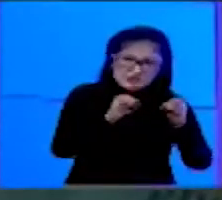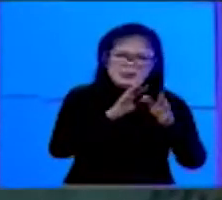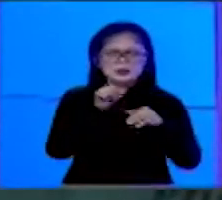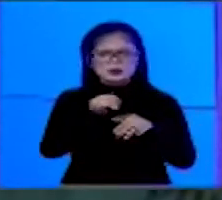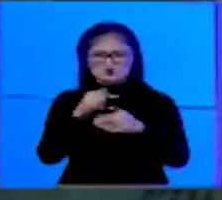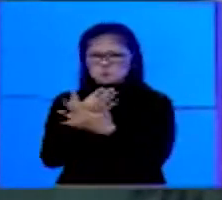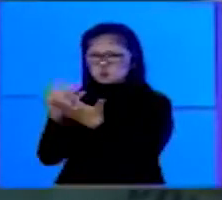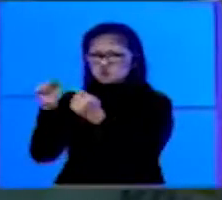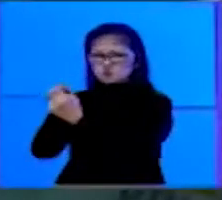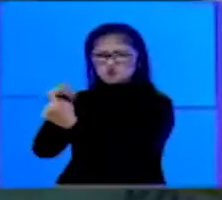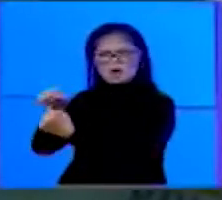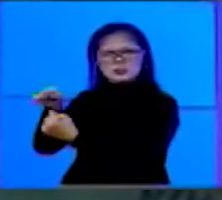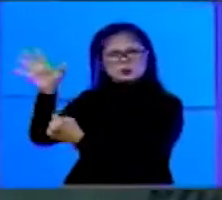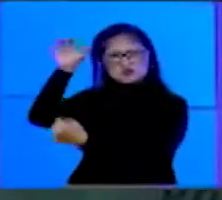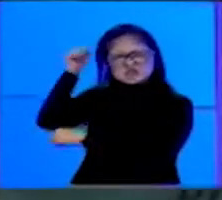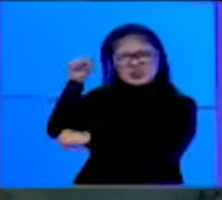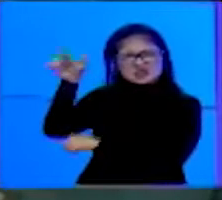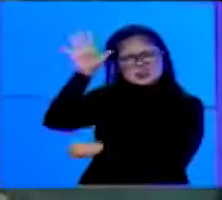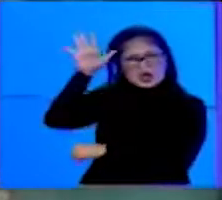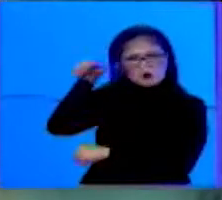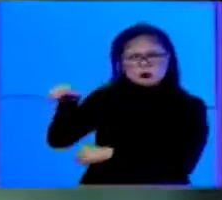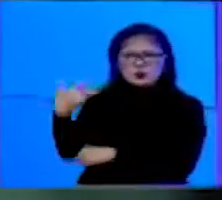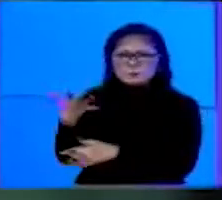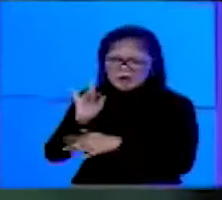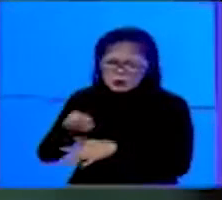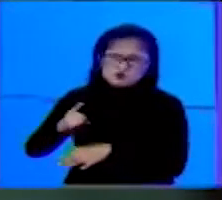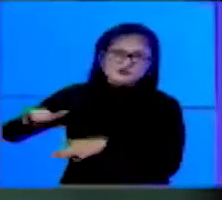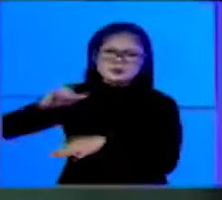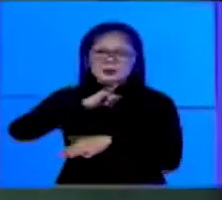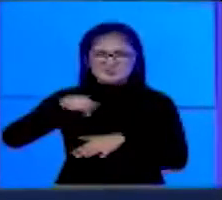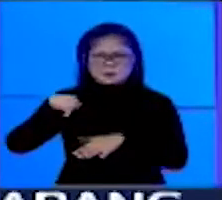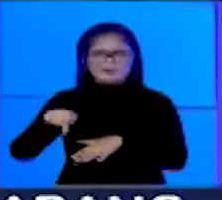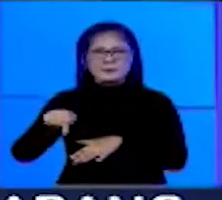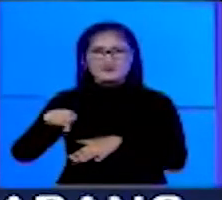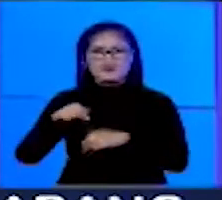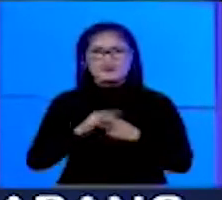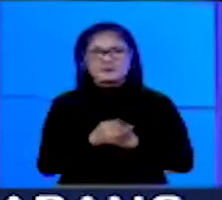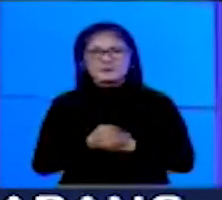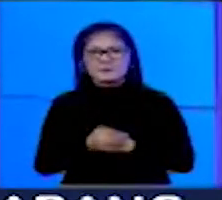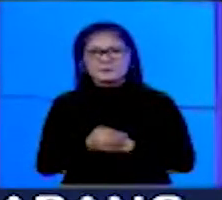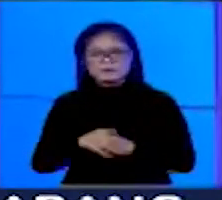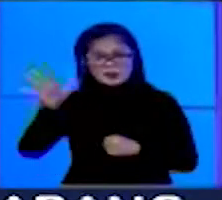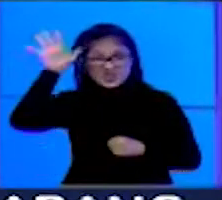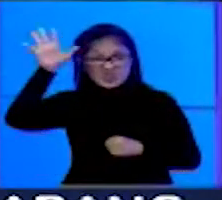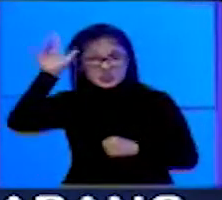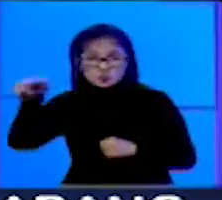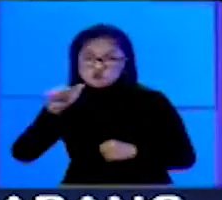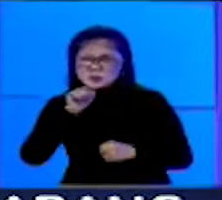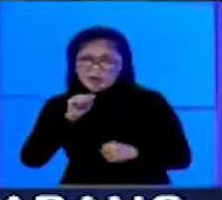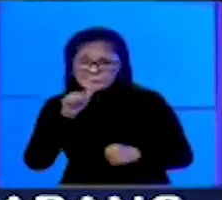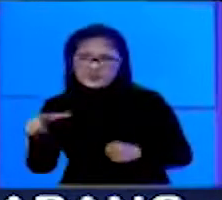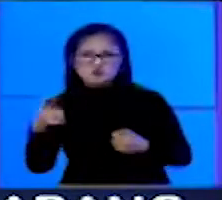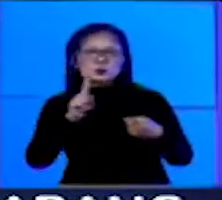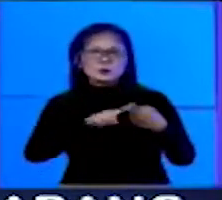tahu, pokoknya ikut-ikutan, bareng-bareng, rame-rame. Kita belum bisa menyampaikan siapa yang kena, tapi yang pasti sedang kita